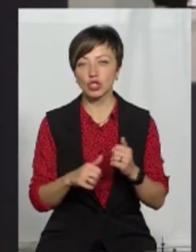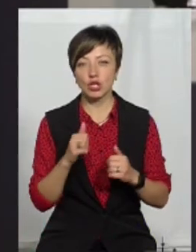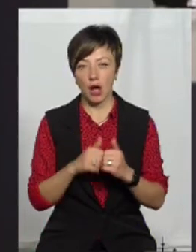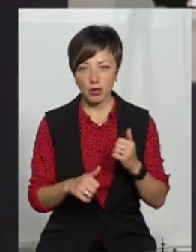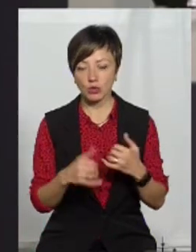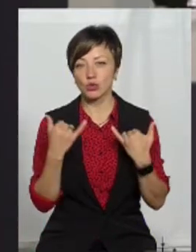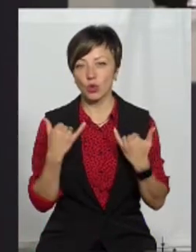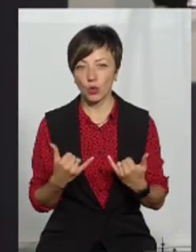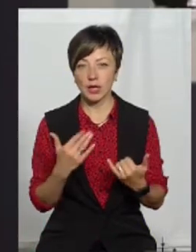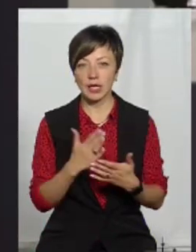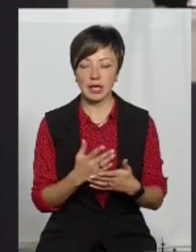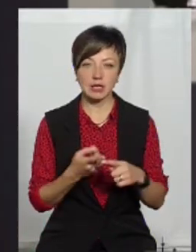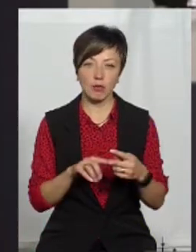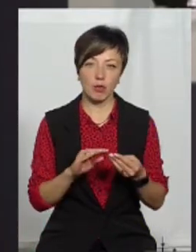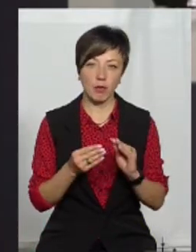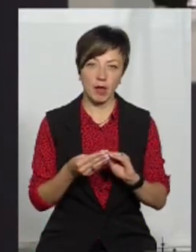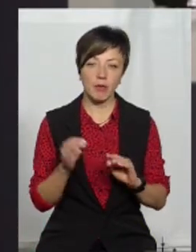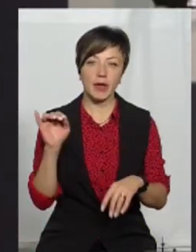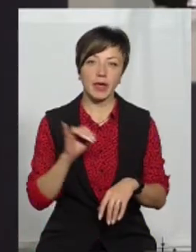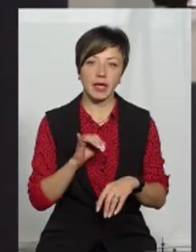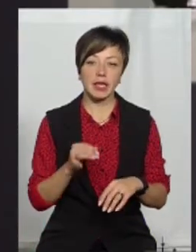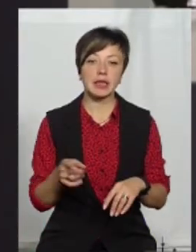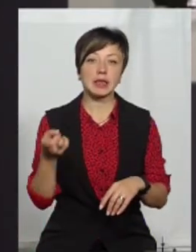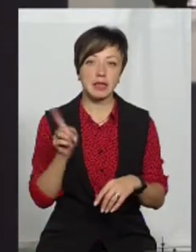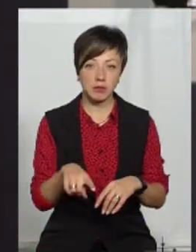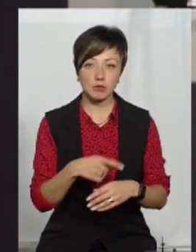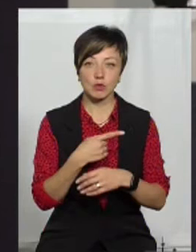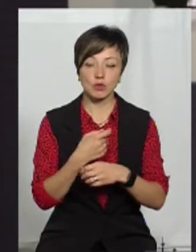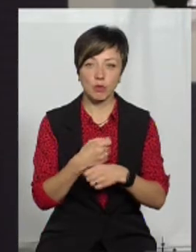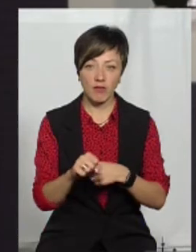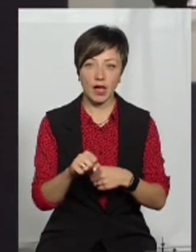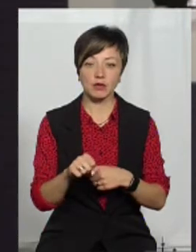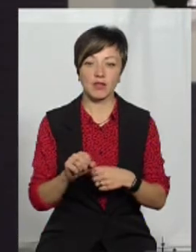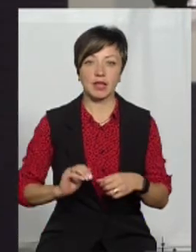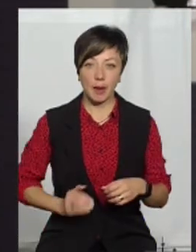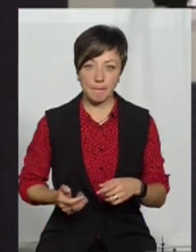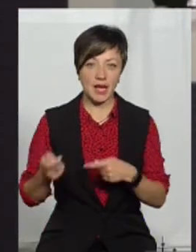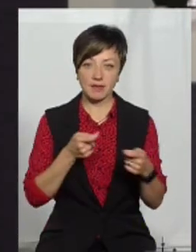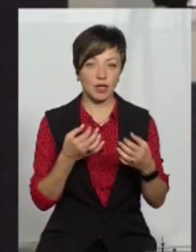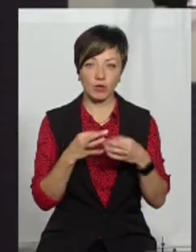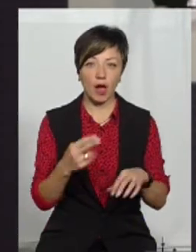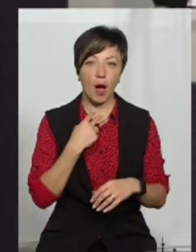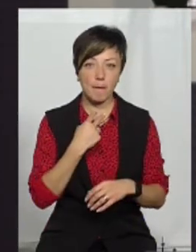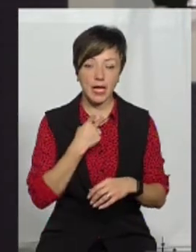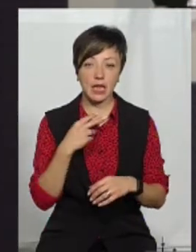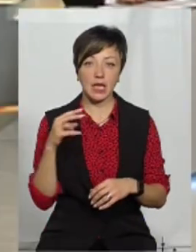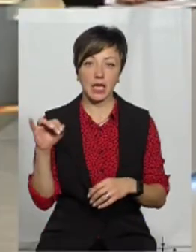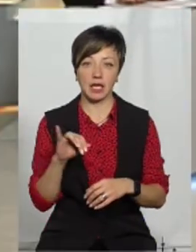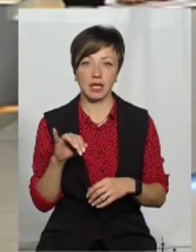часто сьогодні є ця проблема. І тим самим зобов'язувати перевізників не дозволяти хамити